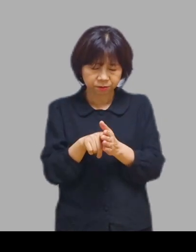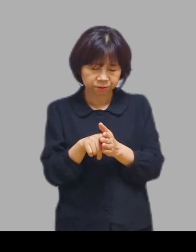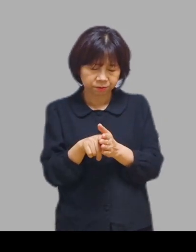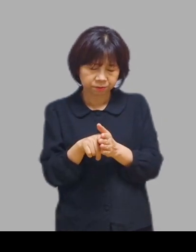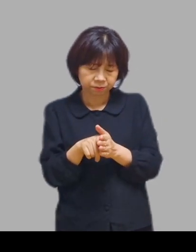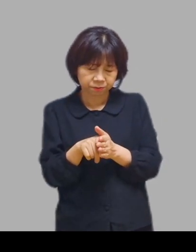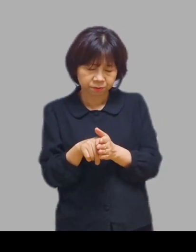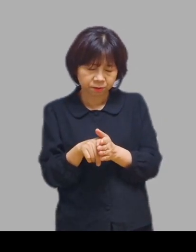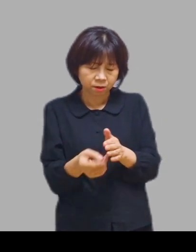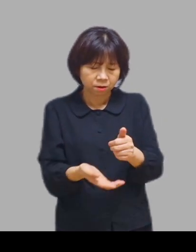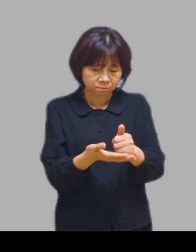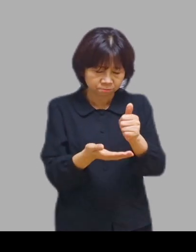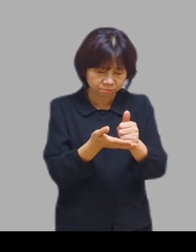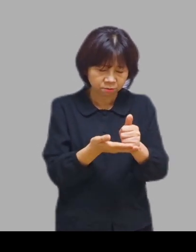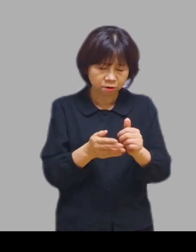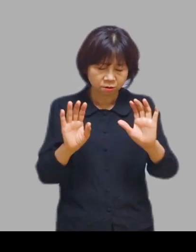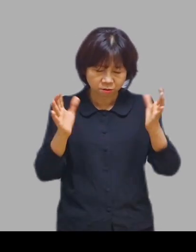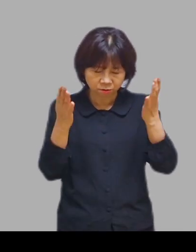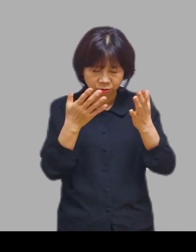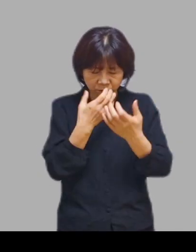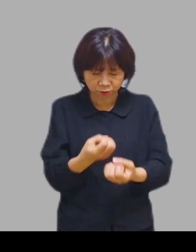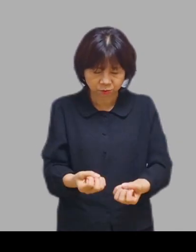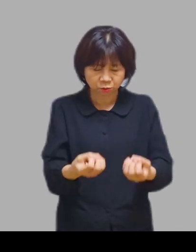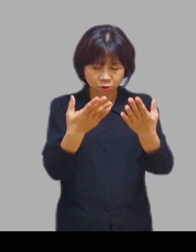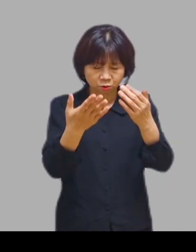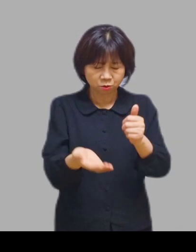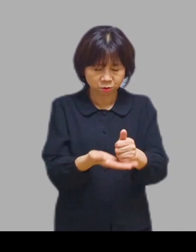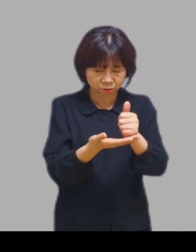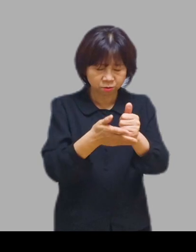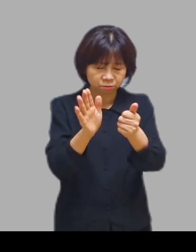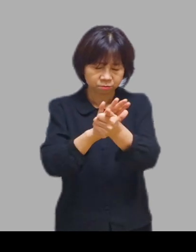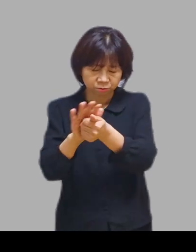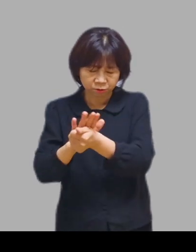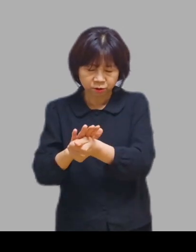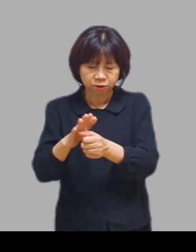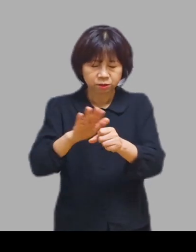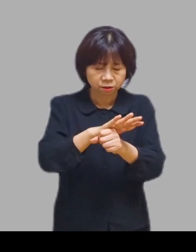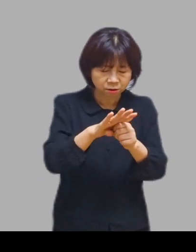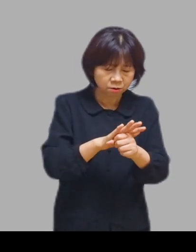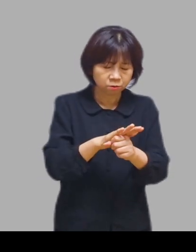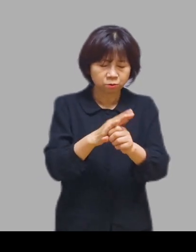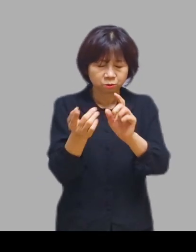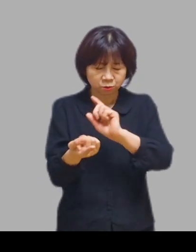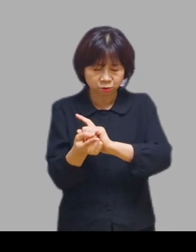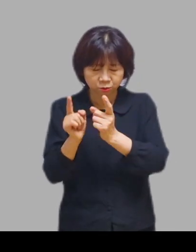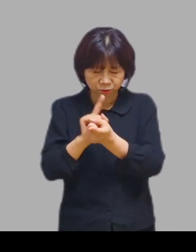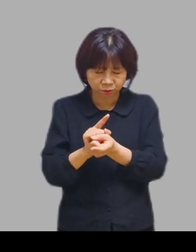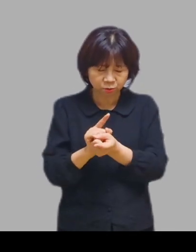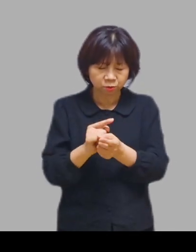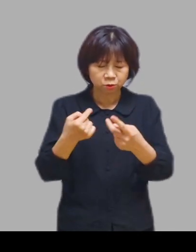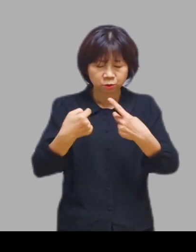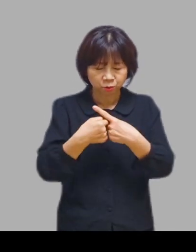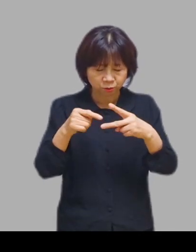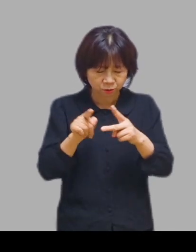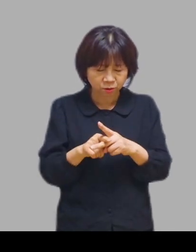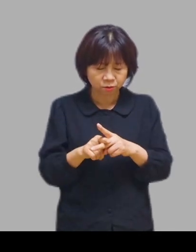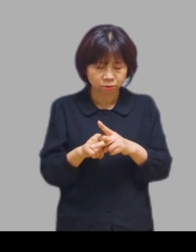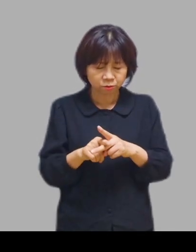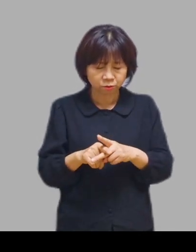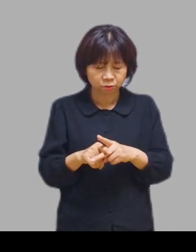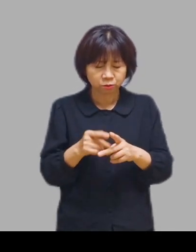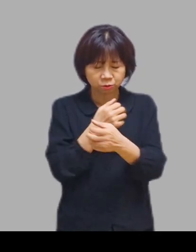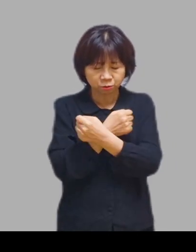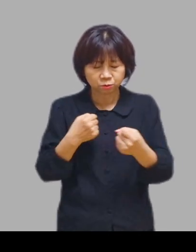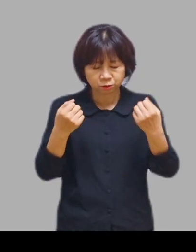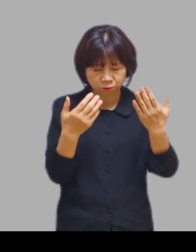믿습니다. 응원하며 축복하며 격려하며 사랑하며 용서하며 보듬어주며 얼마나